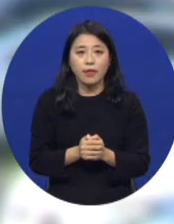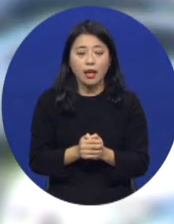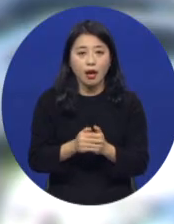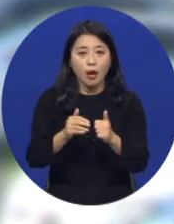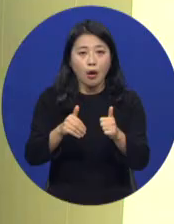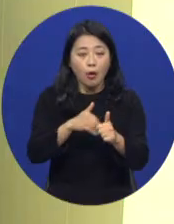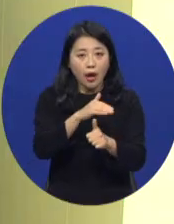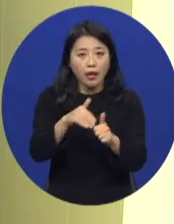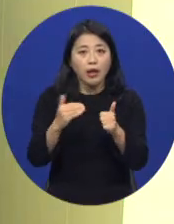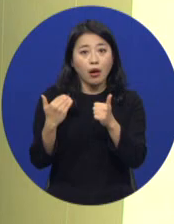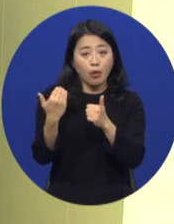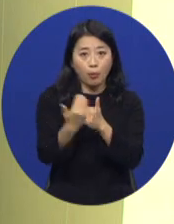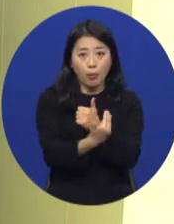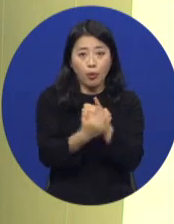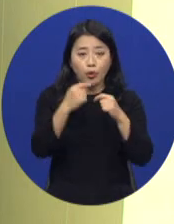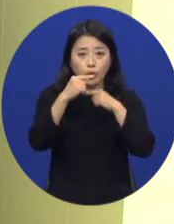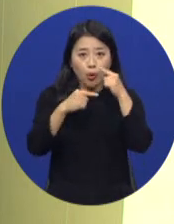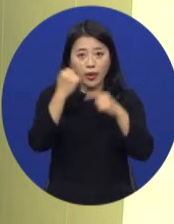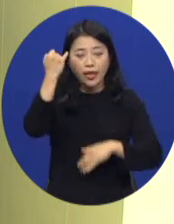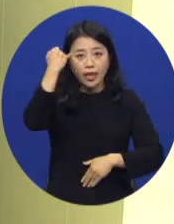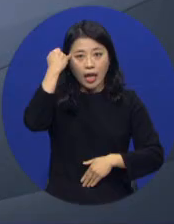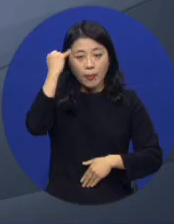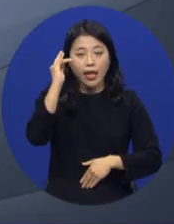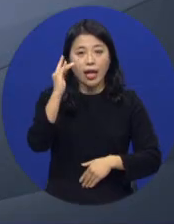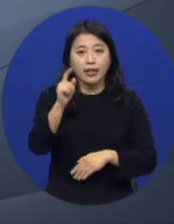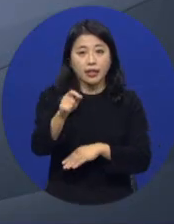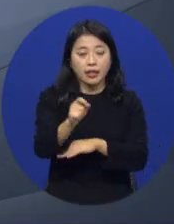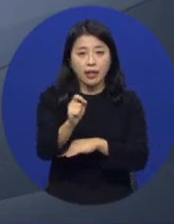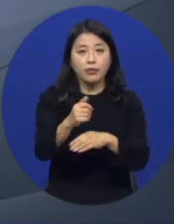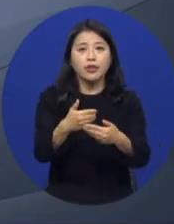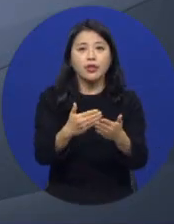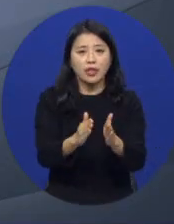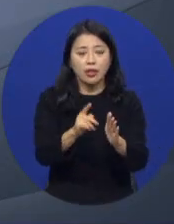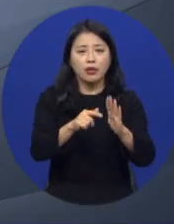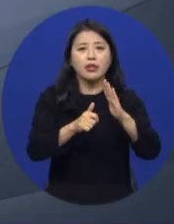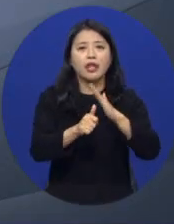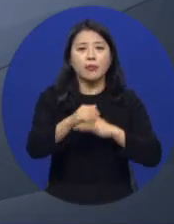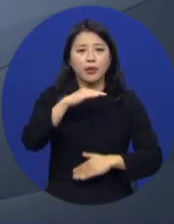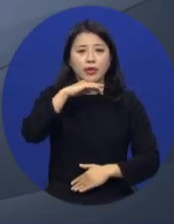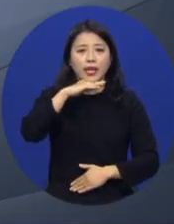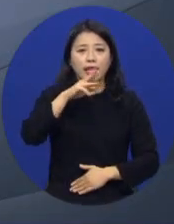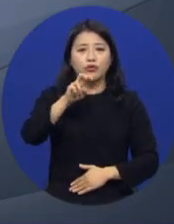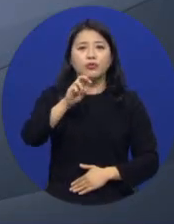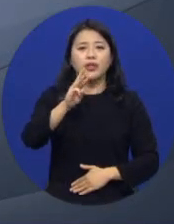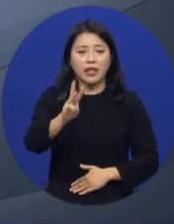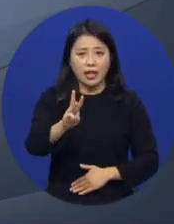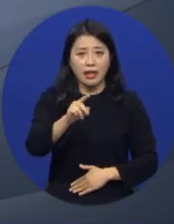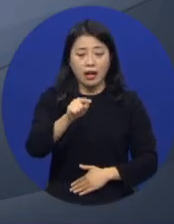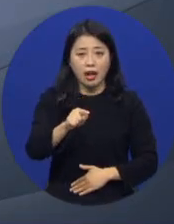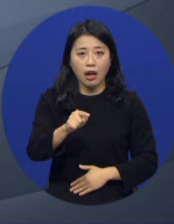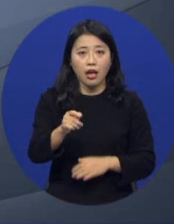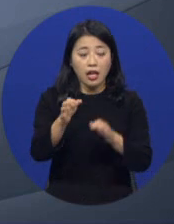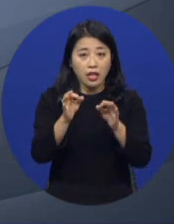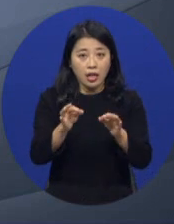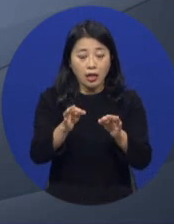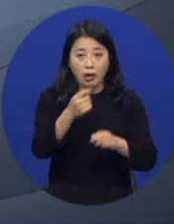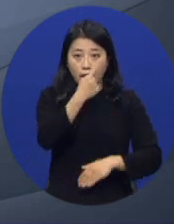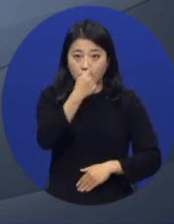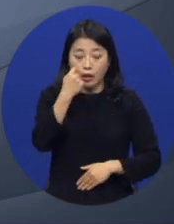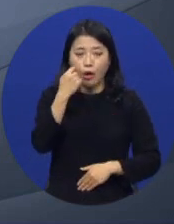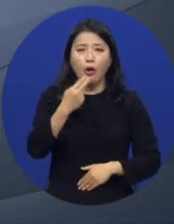친환경 포장재를 개발한다는 스타트업 사무실입니다이 업체 대표인 23살 최고 씨는 은행에서 담보 없이